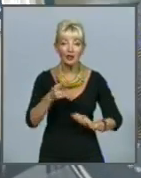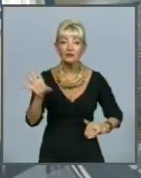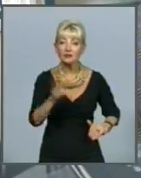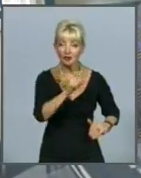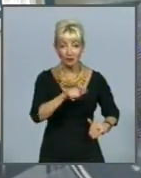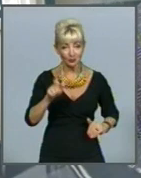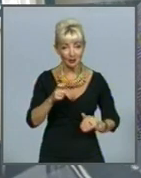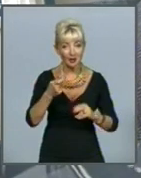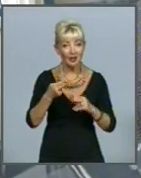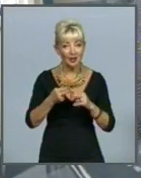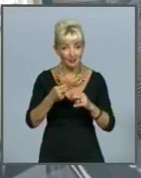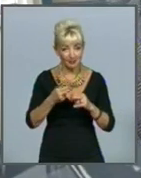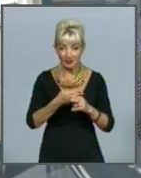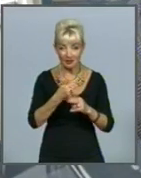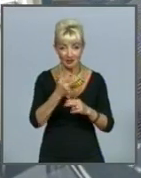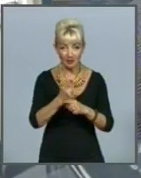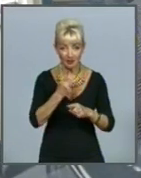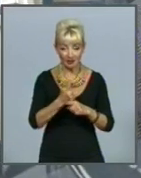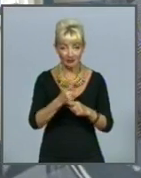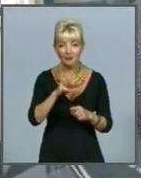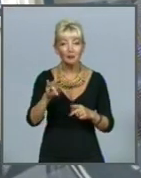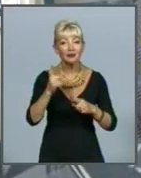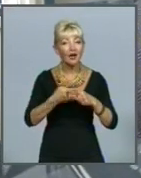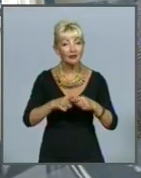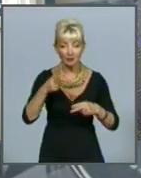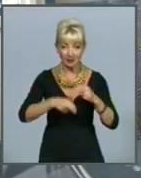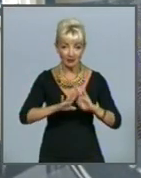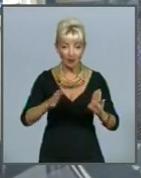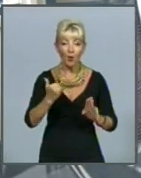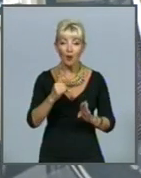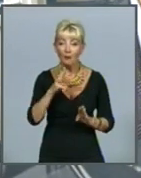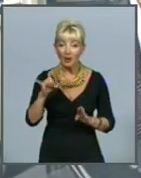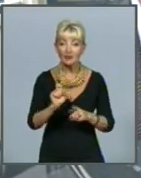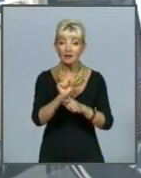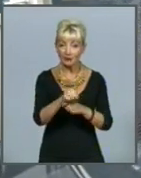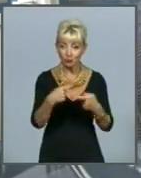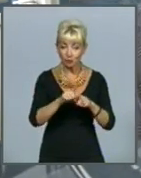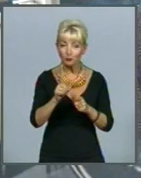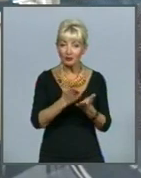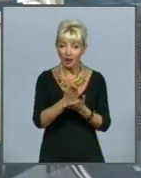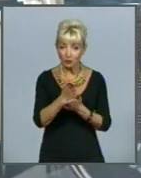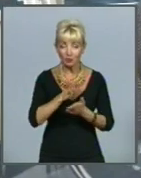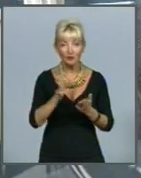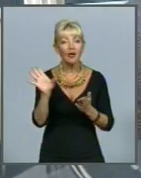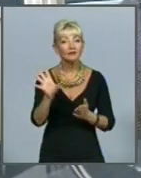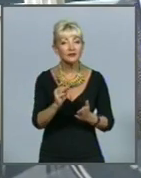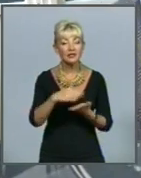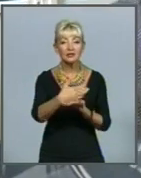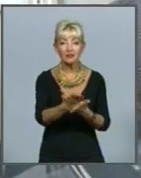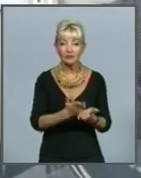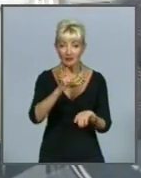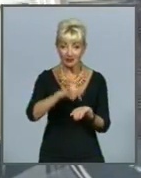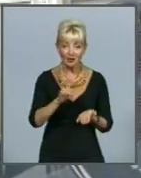обмежень. Ми на цьому не зупиняємося. Мер поставив задачу, щоб така услуга була во всіх сервісних центрах, щоб вона була в